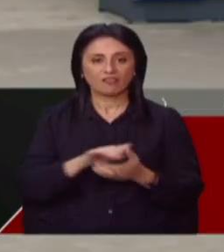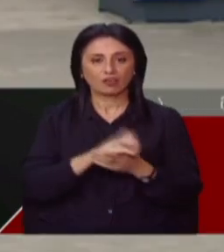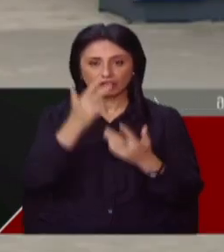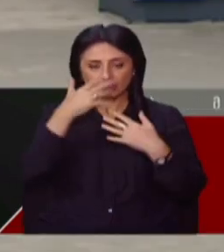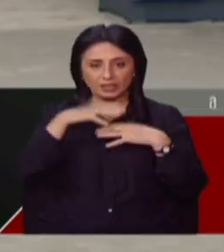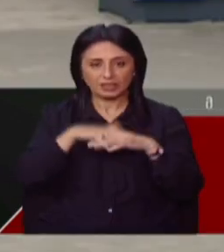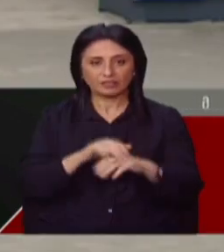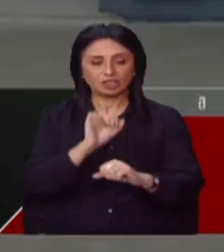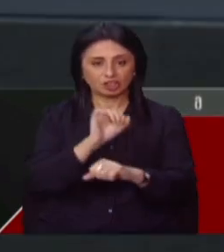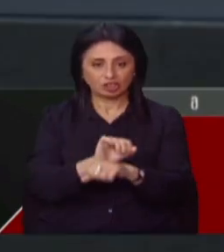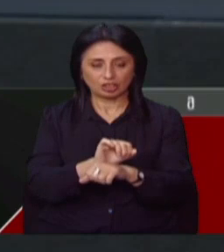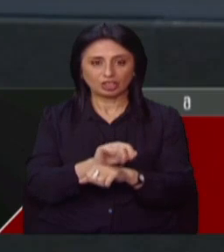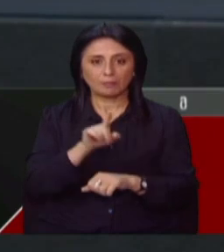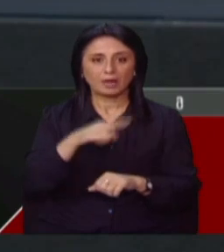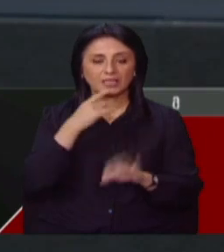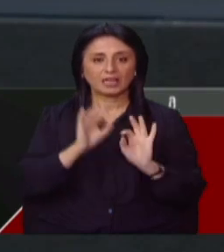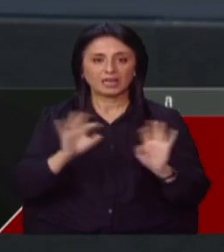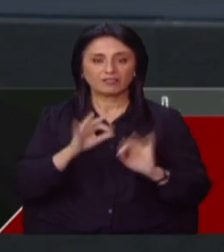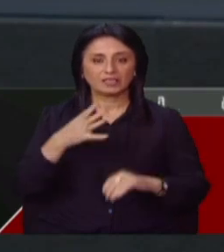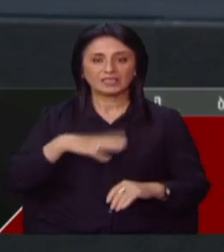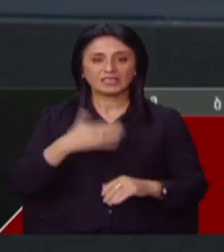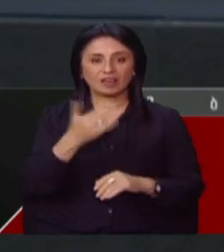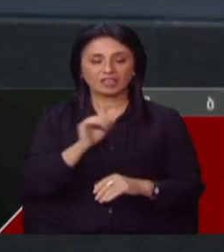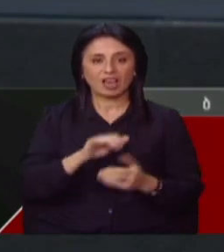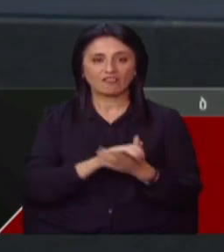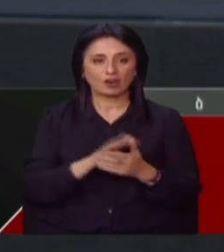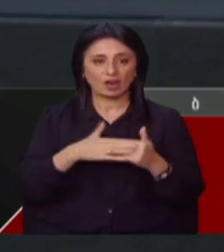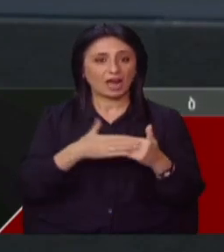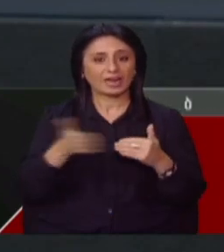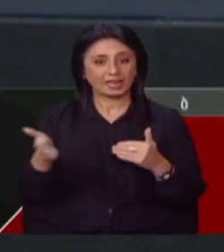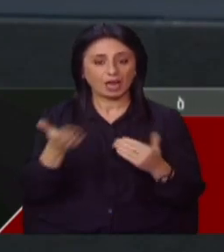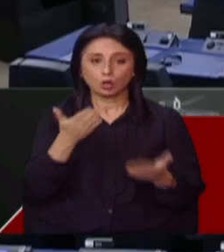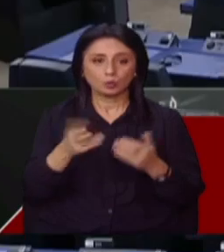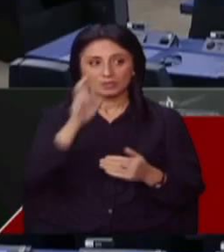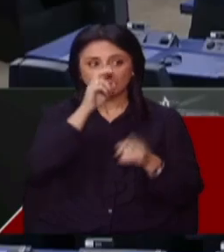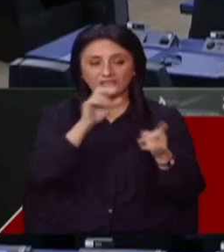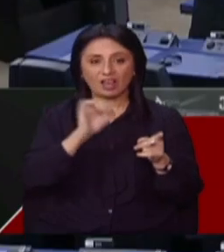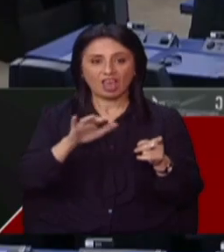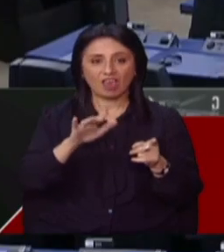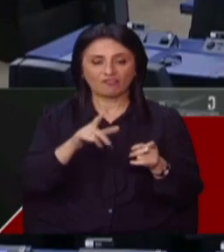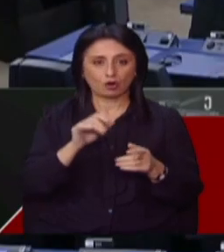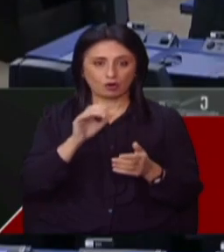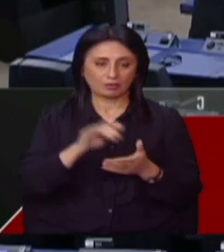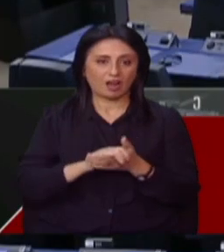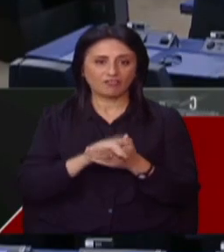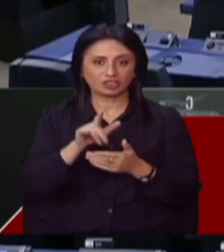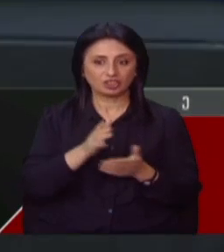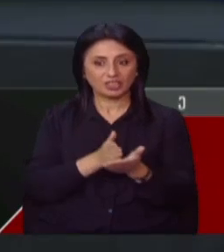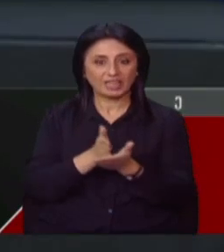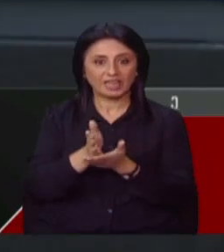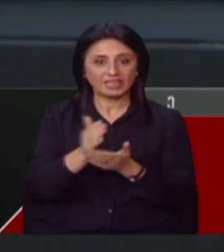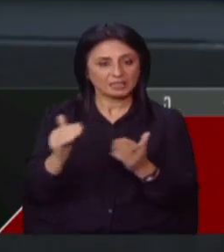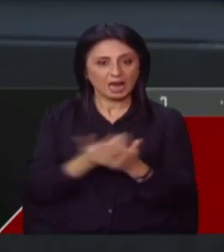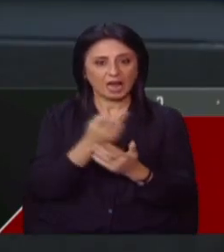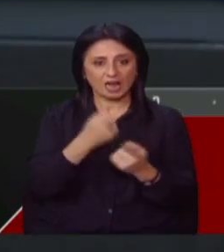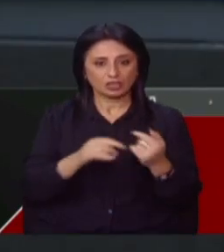ევროკავშირში ინტეგრაცია შეაჩერა. მათივე განმარტებით, საქართველოსთვის ევროკავშირის კარი ღიაა, თუმცა მთავრობა ევროკავშირის ღირებულებებს და ევროპულ გეს